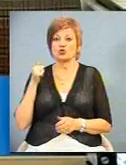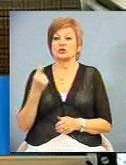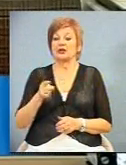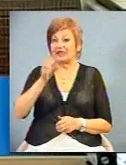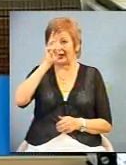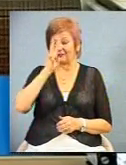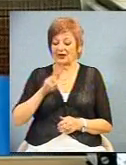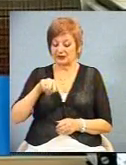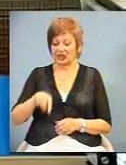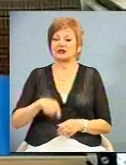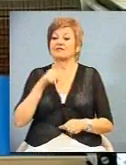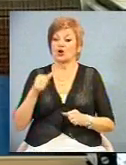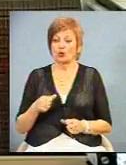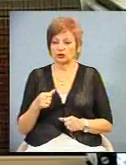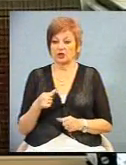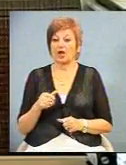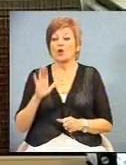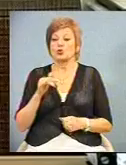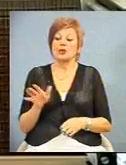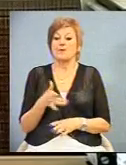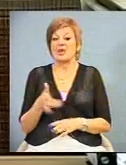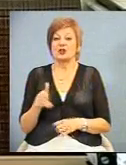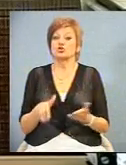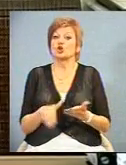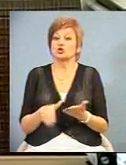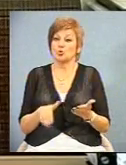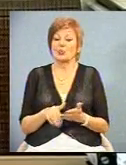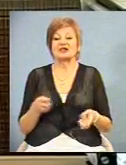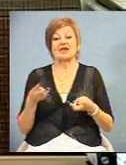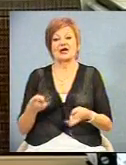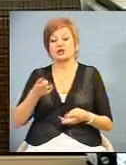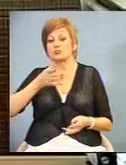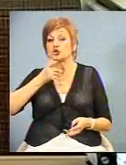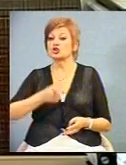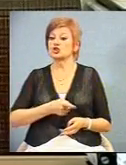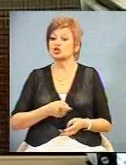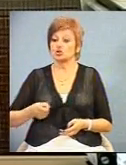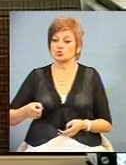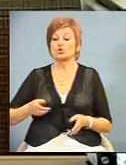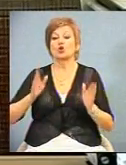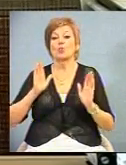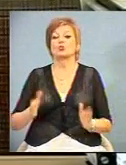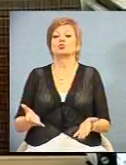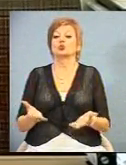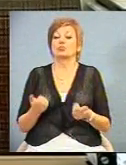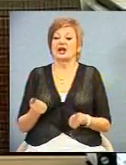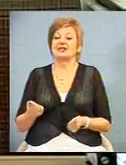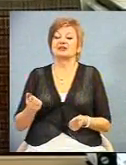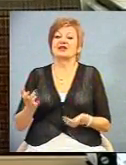1 квартал цього року. Коли ми будемо пересчитувати субсидію на отопительний сезон, то будуть братися в